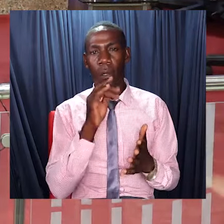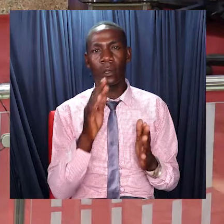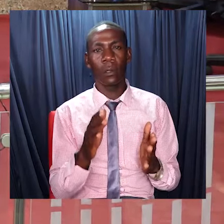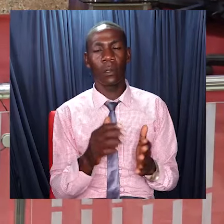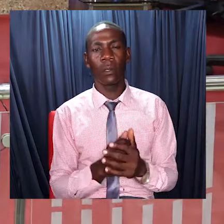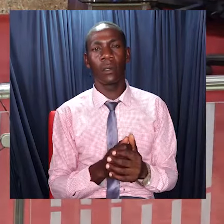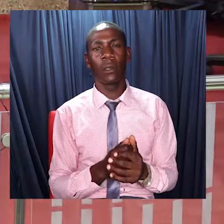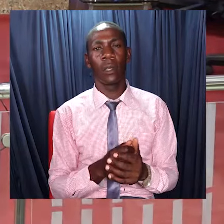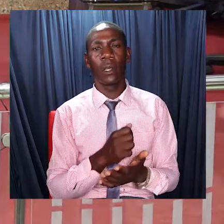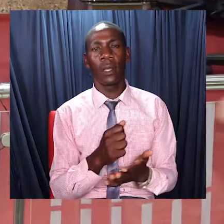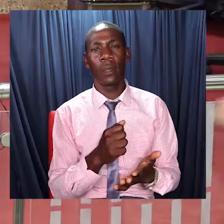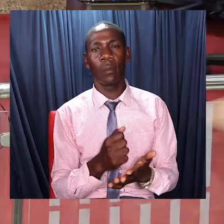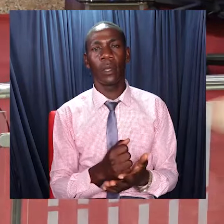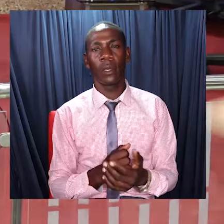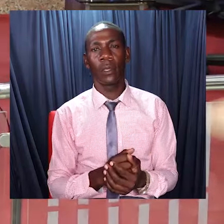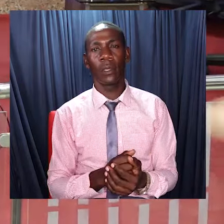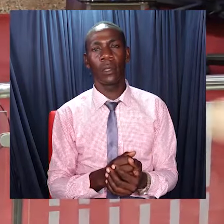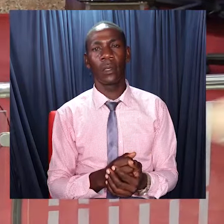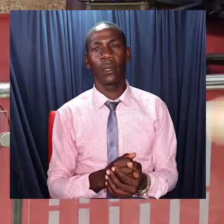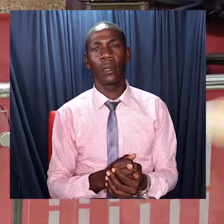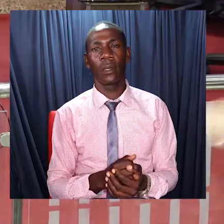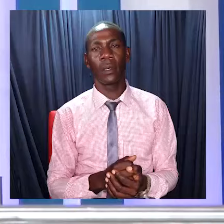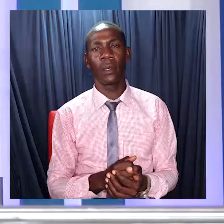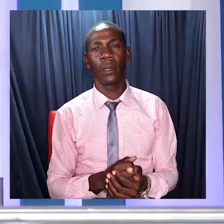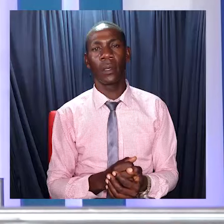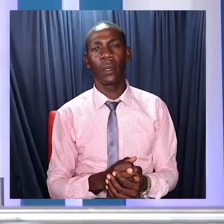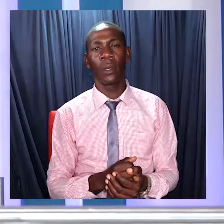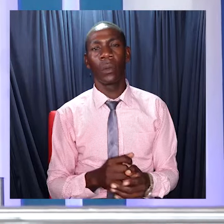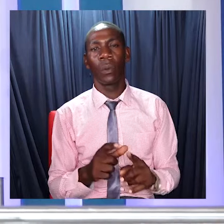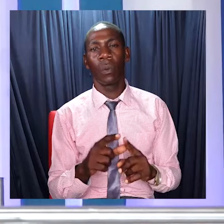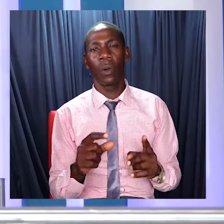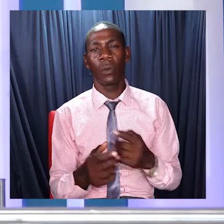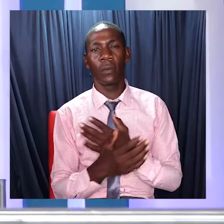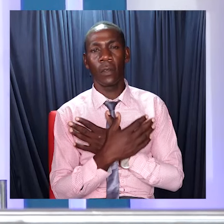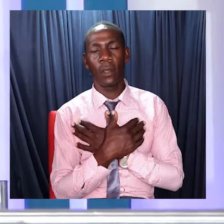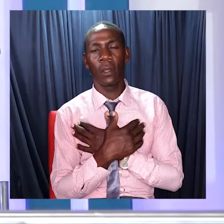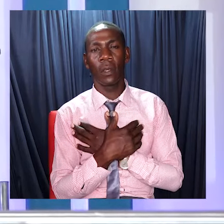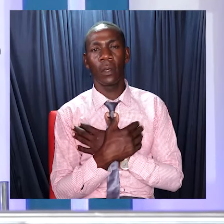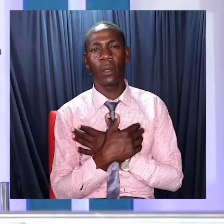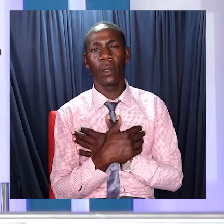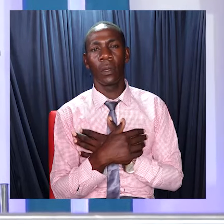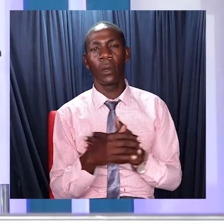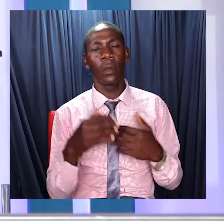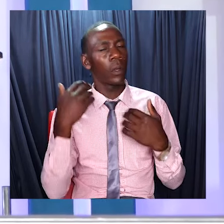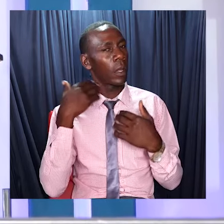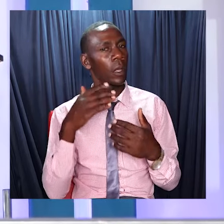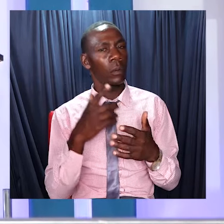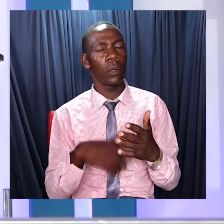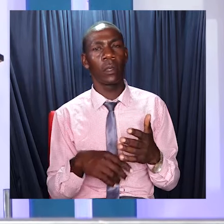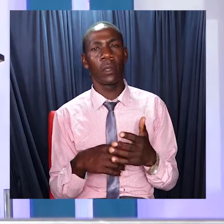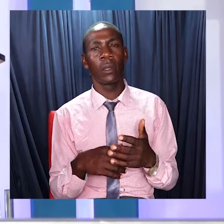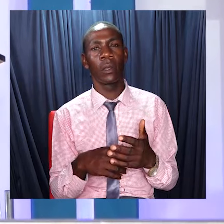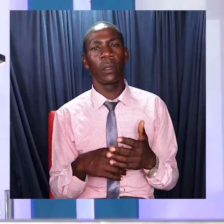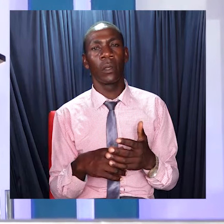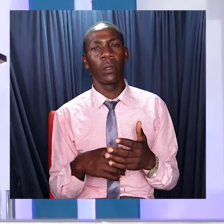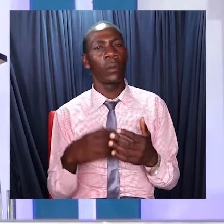him. Amen. Amen. Sasa neno kupenda. So the word loving. Kwa umu wachukiza wapi? You are here being offended.